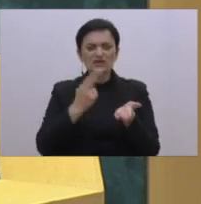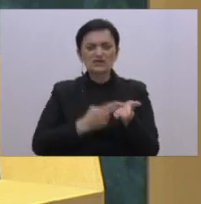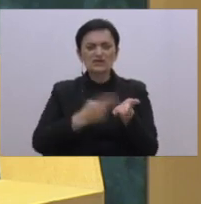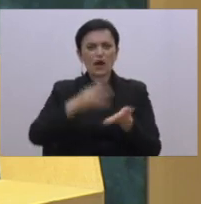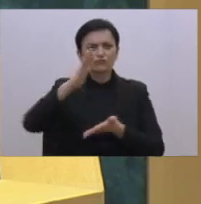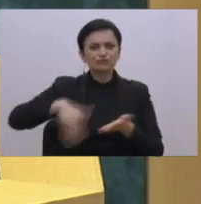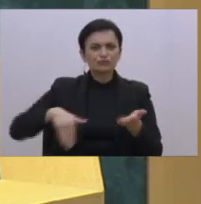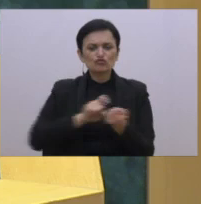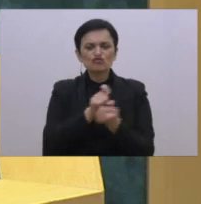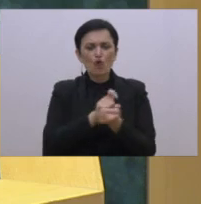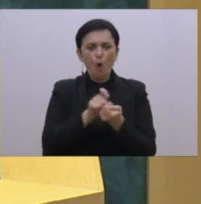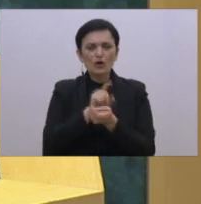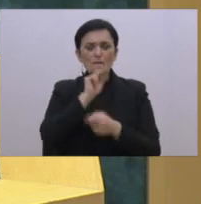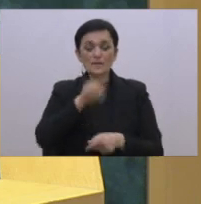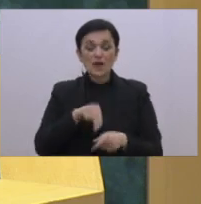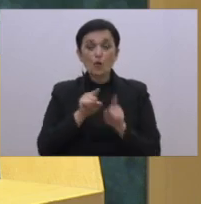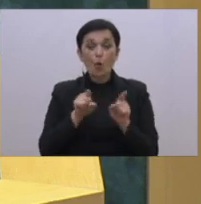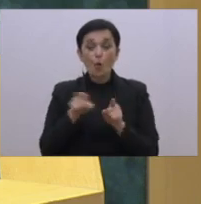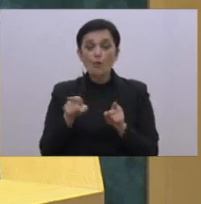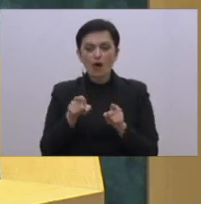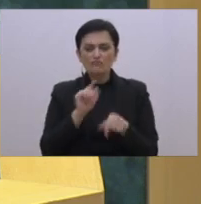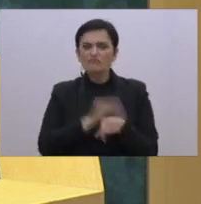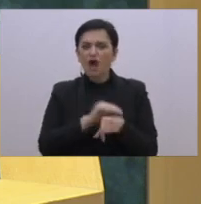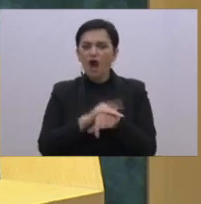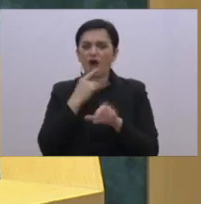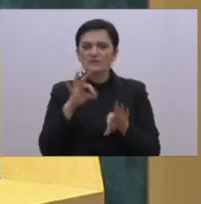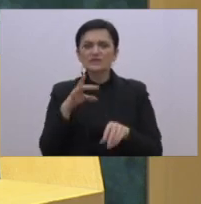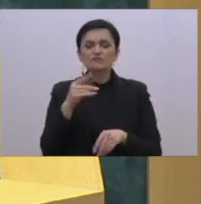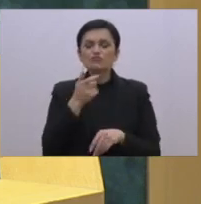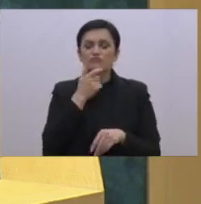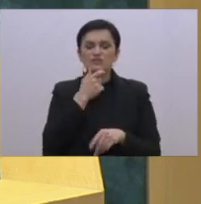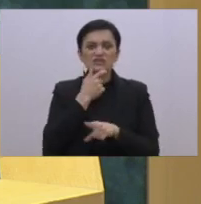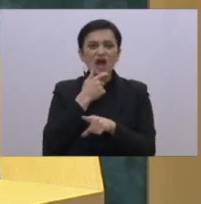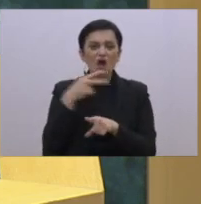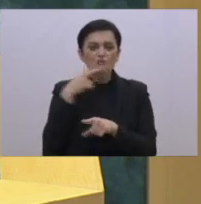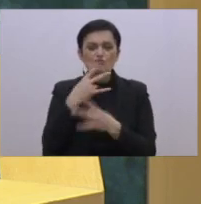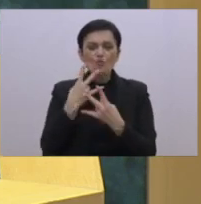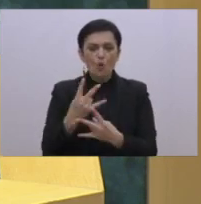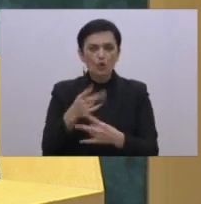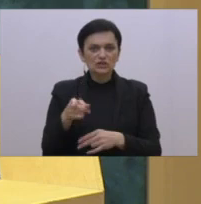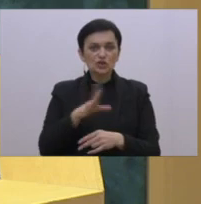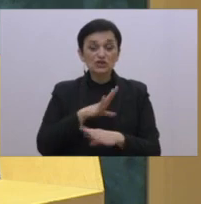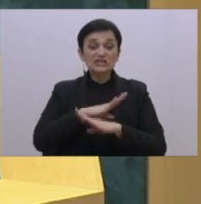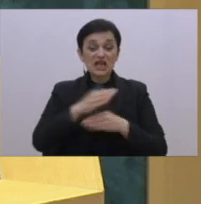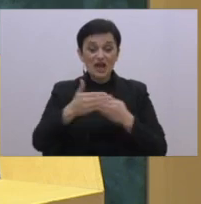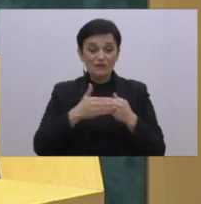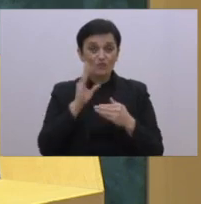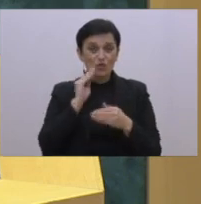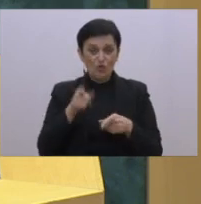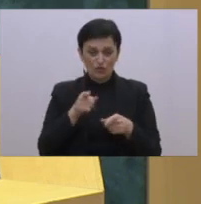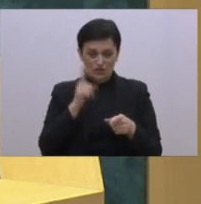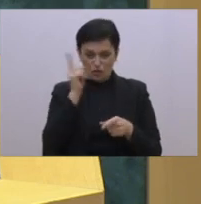braldebebit da çorebit. Opozisya amtkitsebda, rom Saakashvili moçamres da sikteris piras iqo. Rodesats am primitivulma